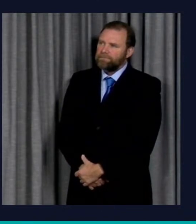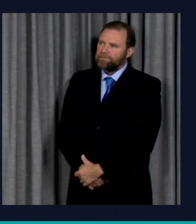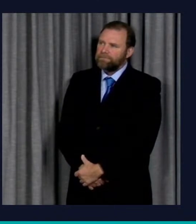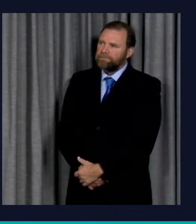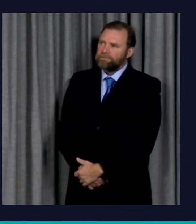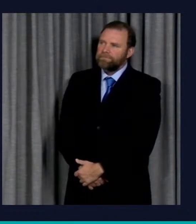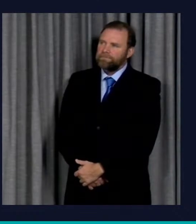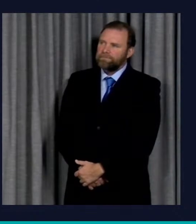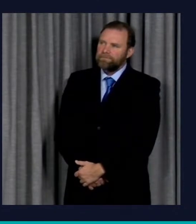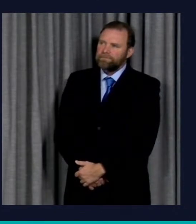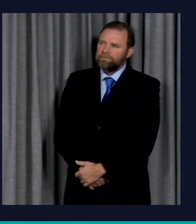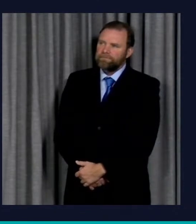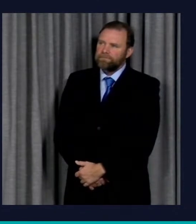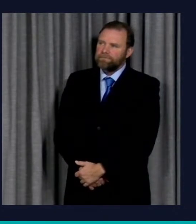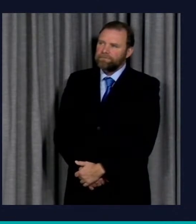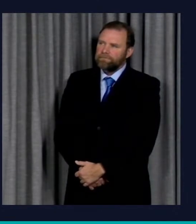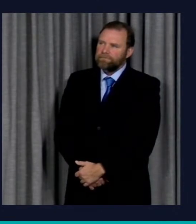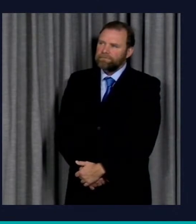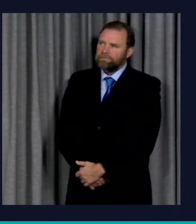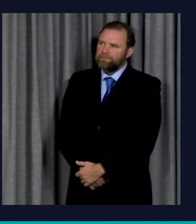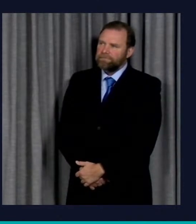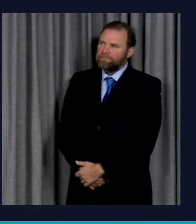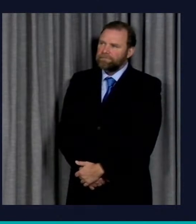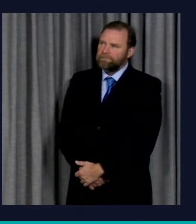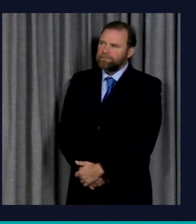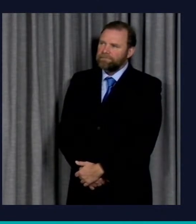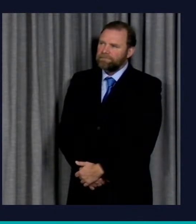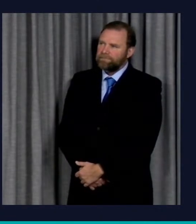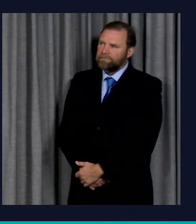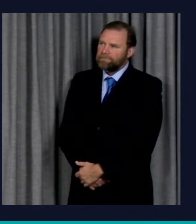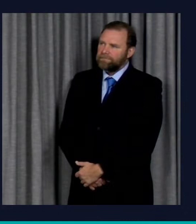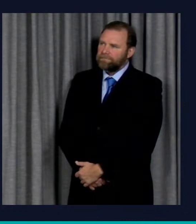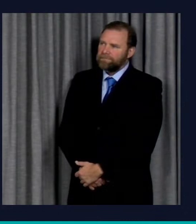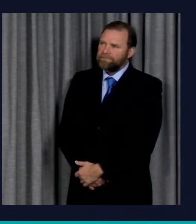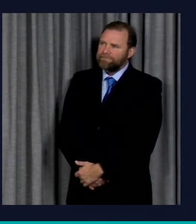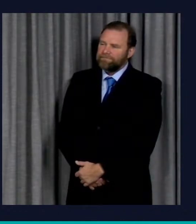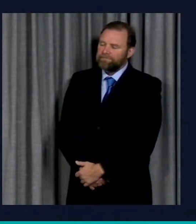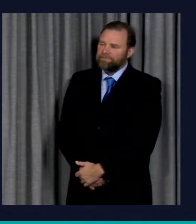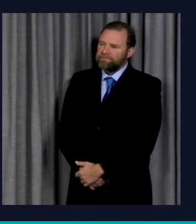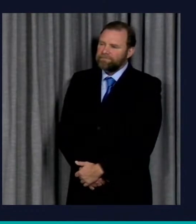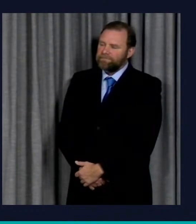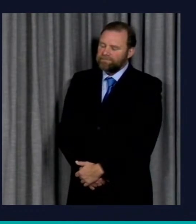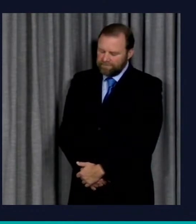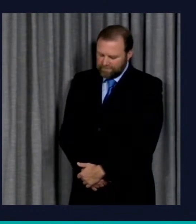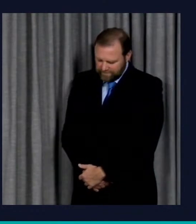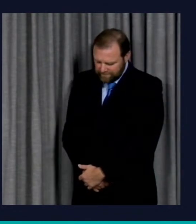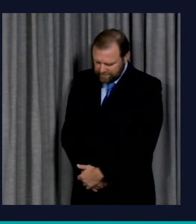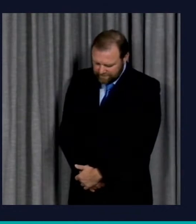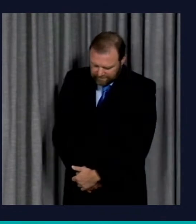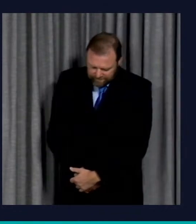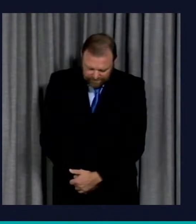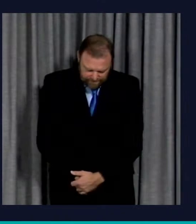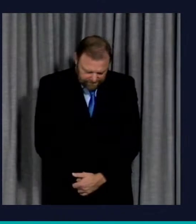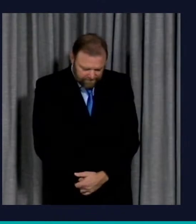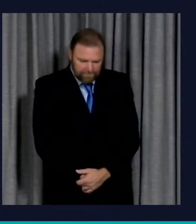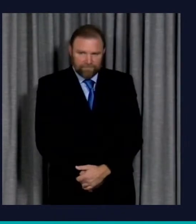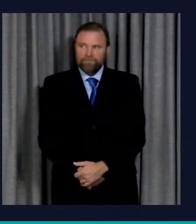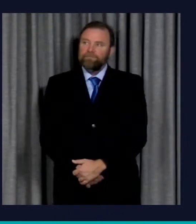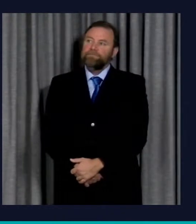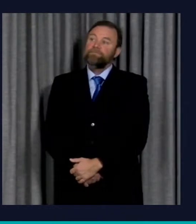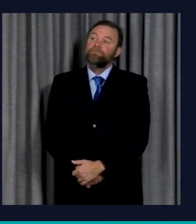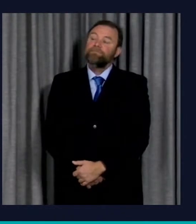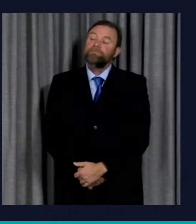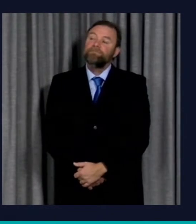Os mae y risg yn rhy is, yr ateb yw i peidio mynd.